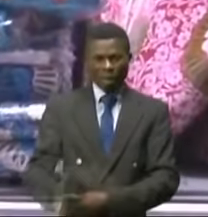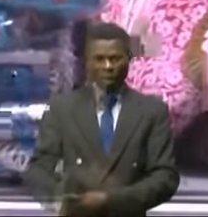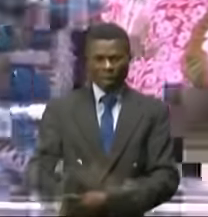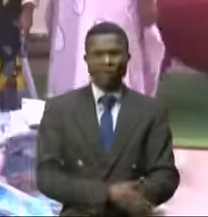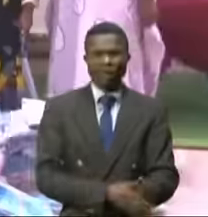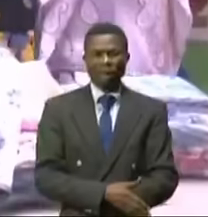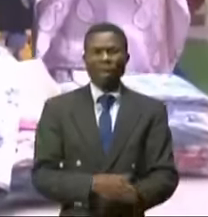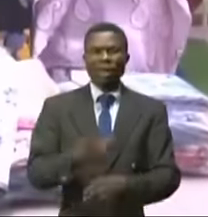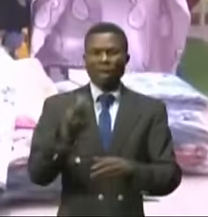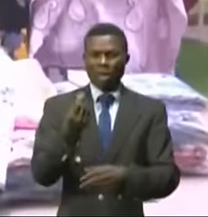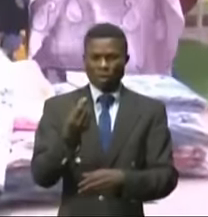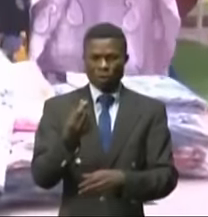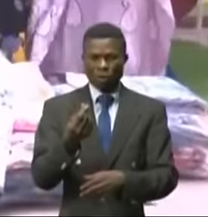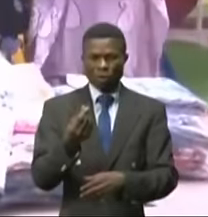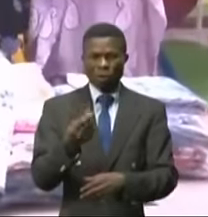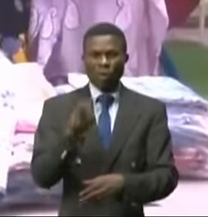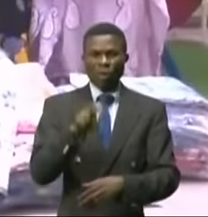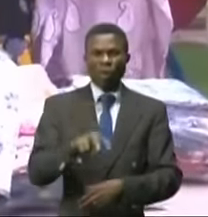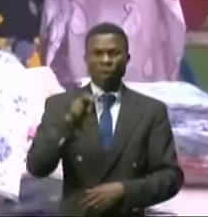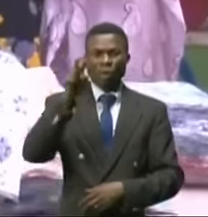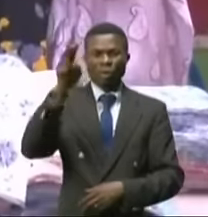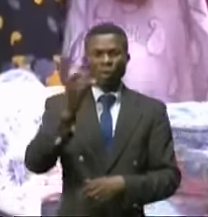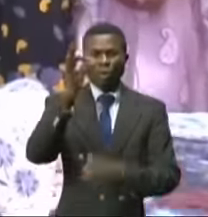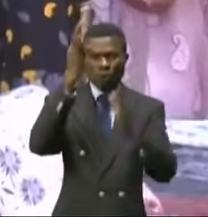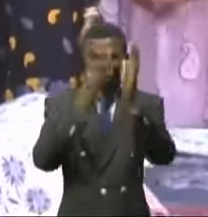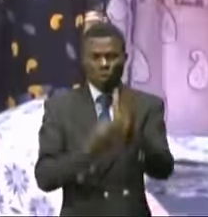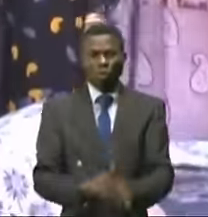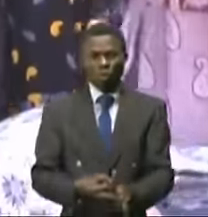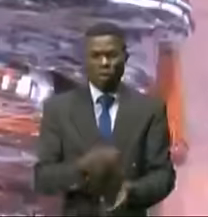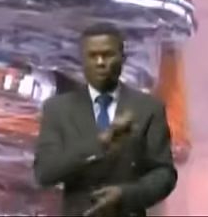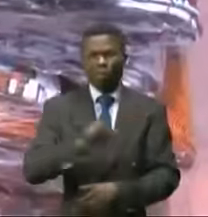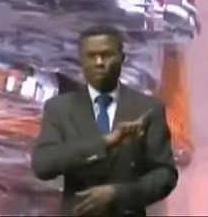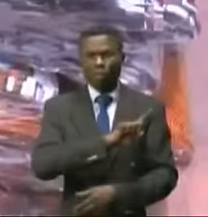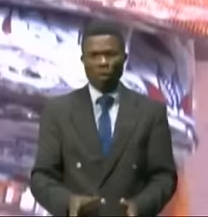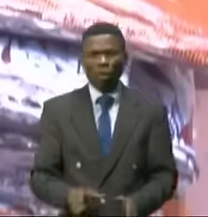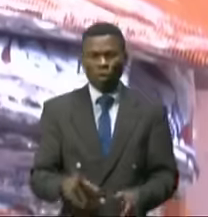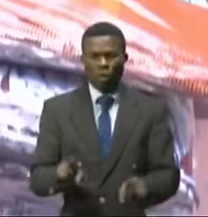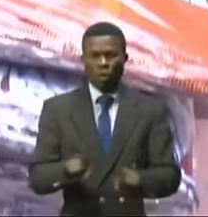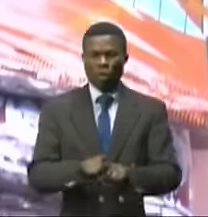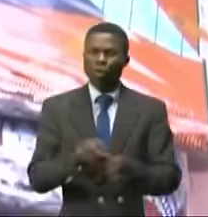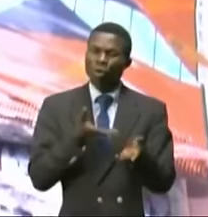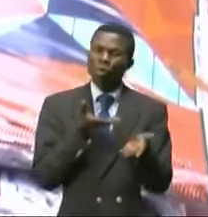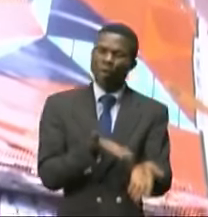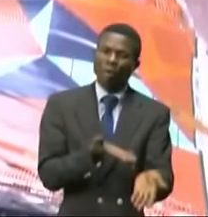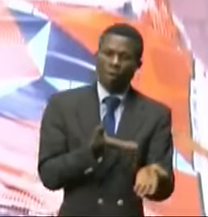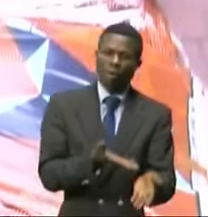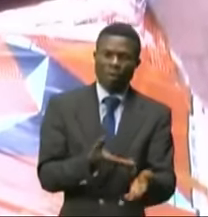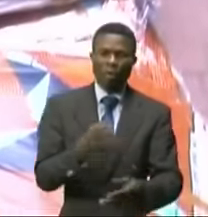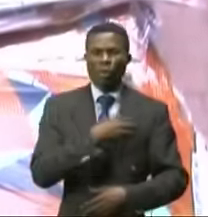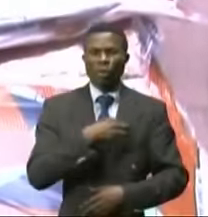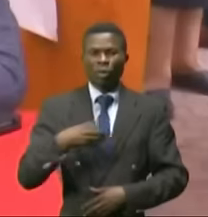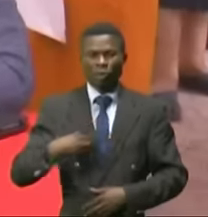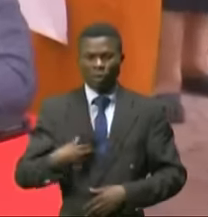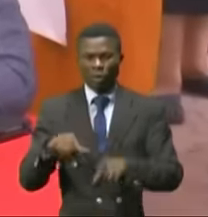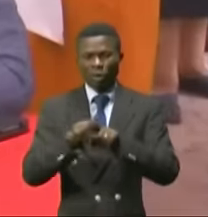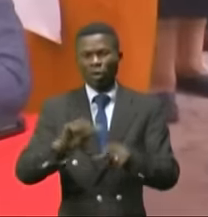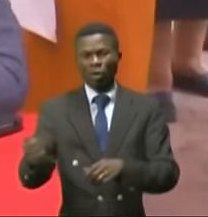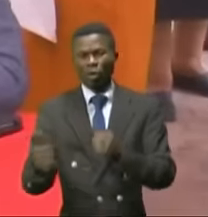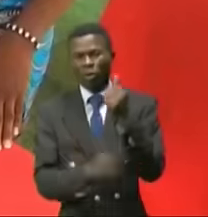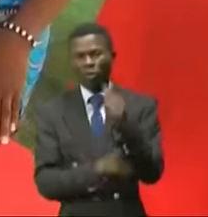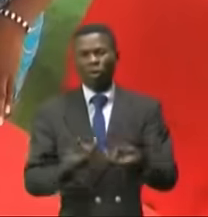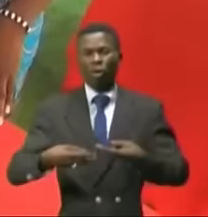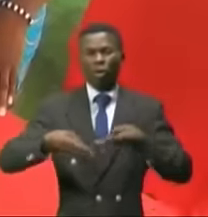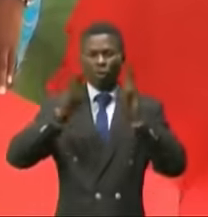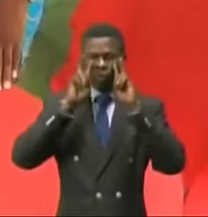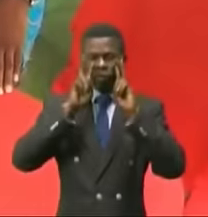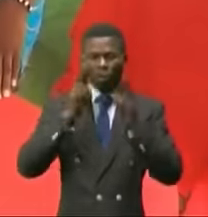et une enveloppe de plus de 2 800 000 francs congolais en forme d'assistance aux femmes et autres vulnérables de